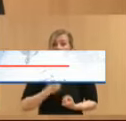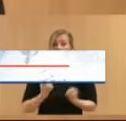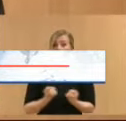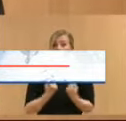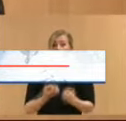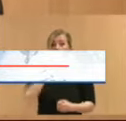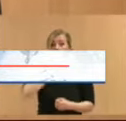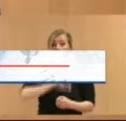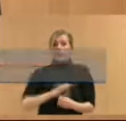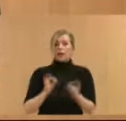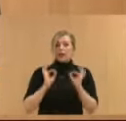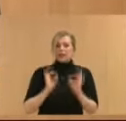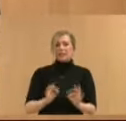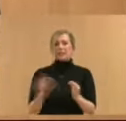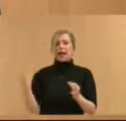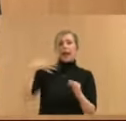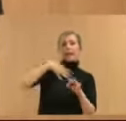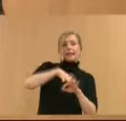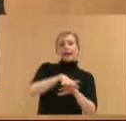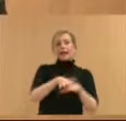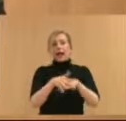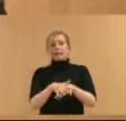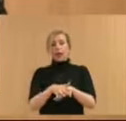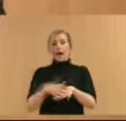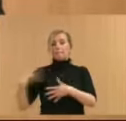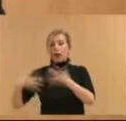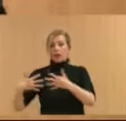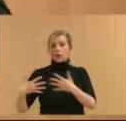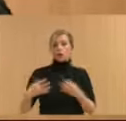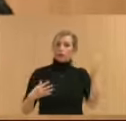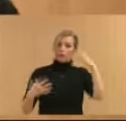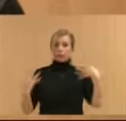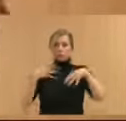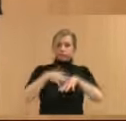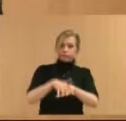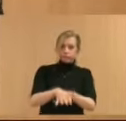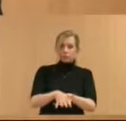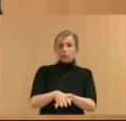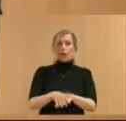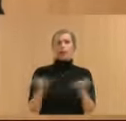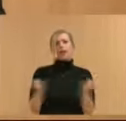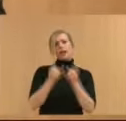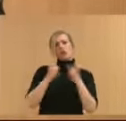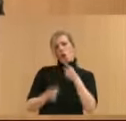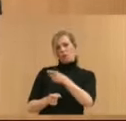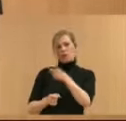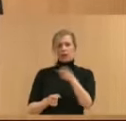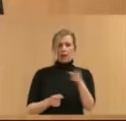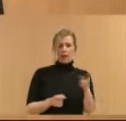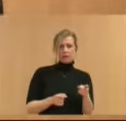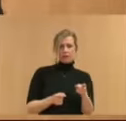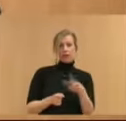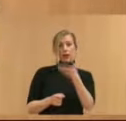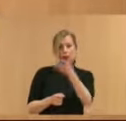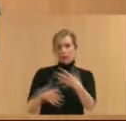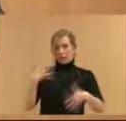за постигане на истинска интеграция с Република Северна Македония. Защото лесно е да обвиняваме само колегите зад граница. Те, разбира се, имат своята огромна